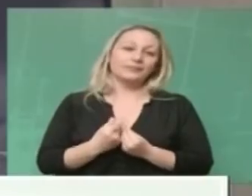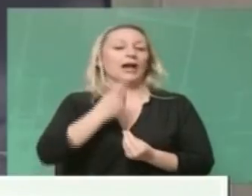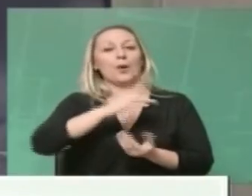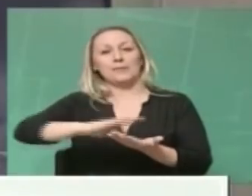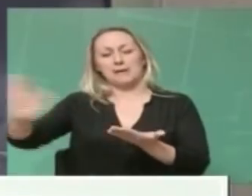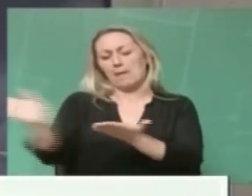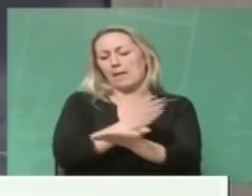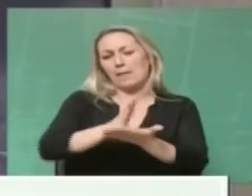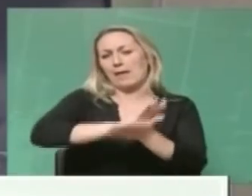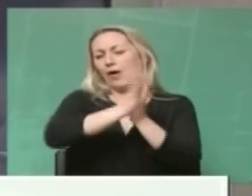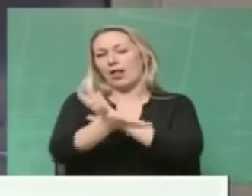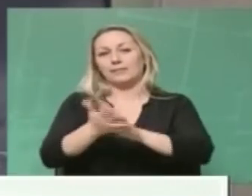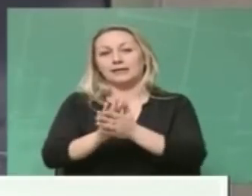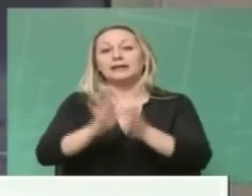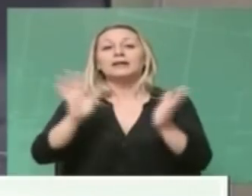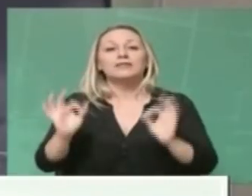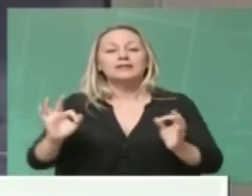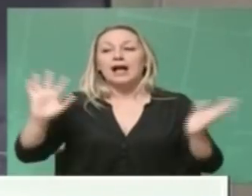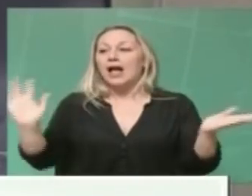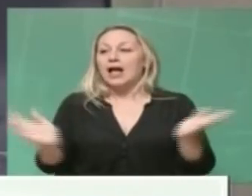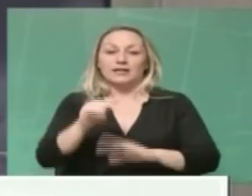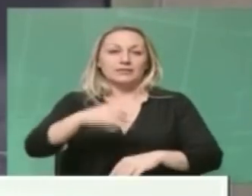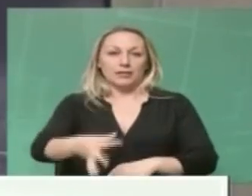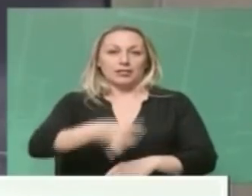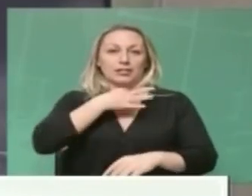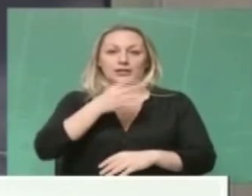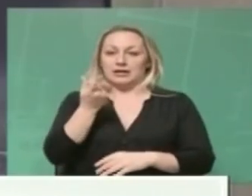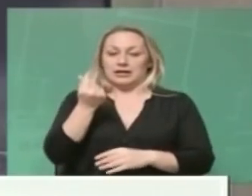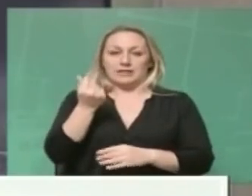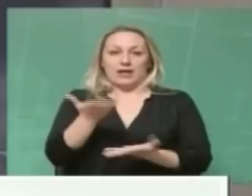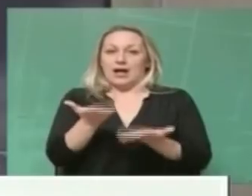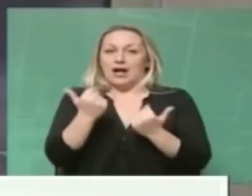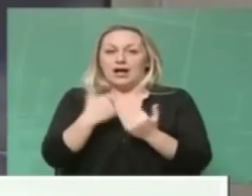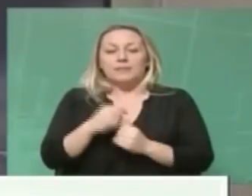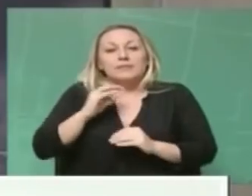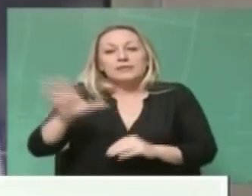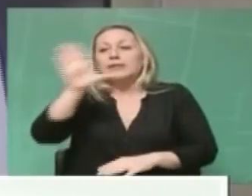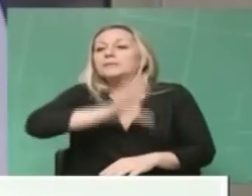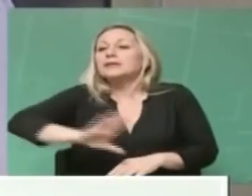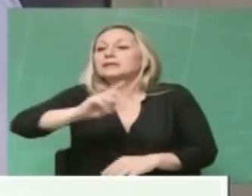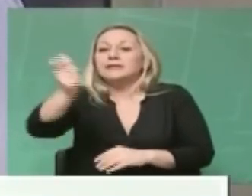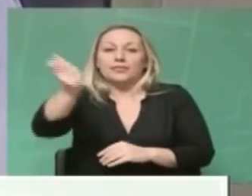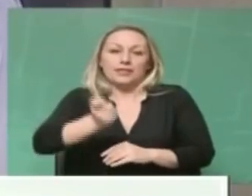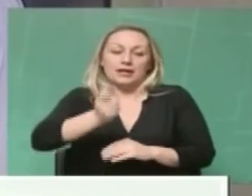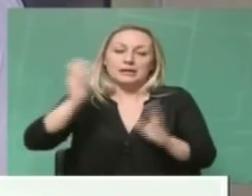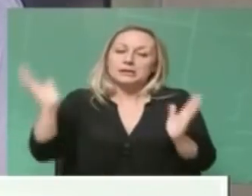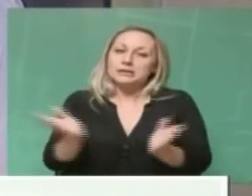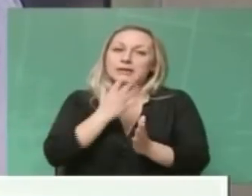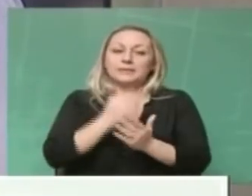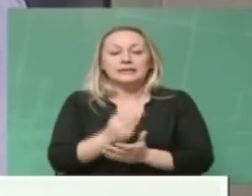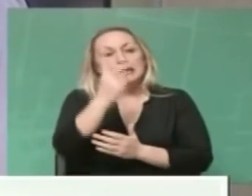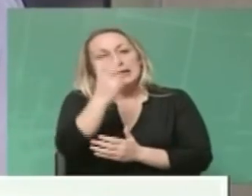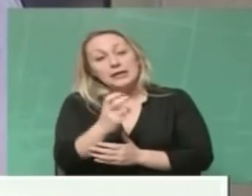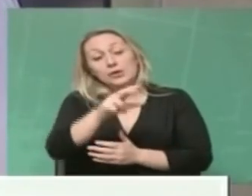ισοπεδωτικοί. Άμα δεν έχεις χρήματα, θα αναζητήσεις και ένα δάνειο. Δεν θα κάτσουμε να επιμείνουμε. Εμείς θεωρήσαμε και θεωρούμε ότι τέλος πάντων 20